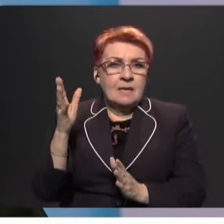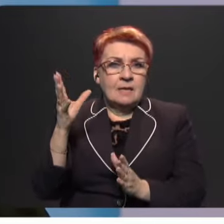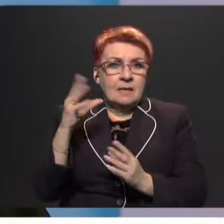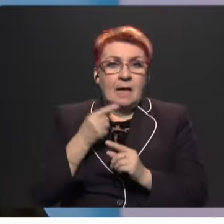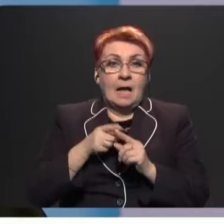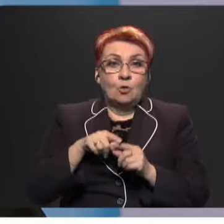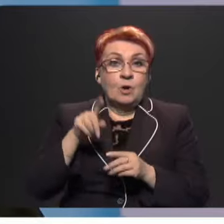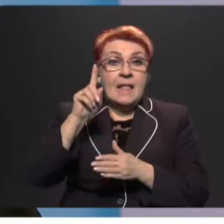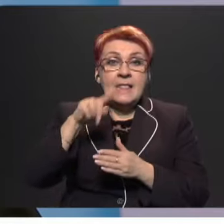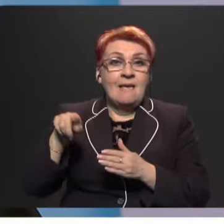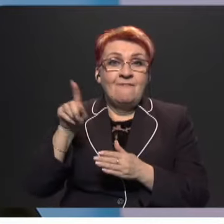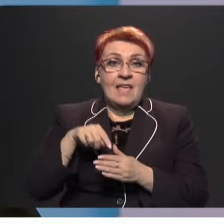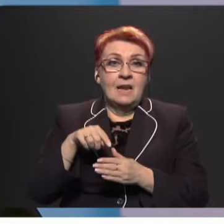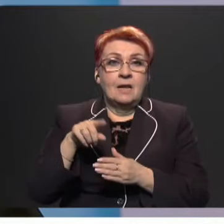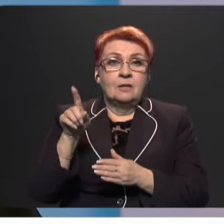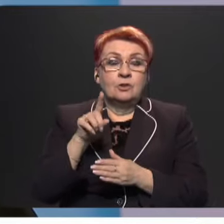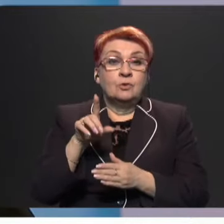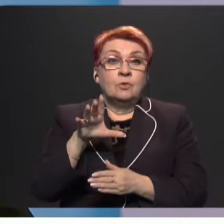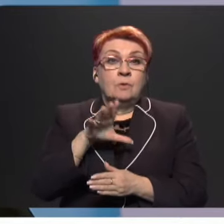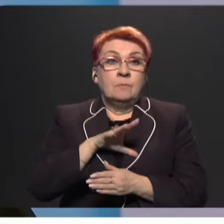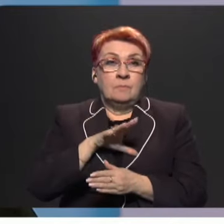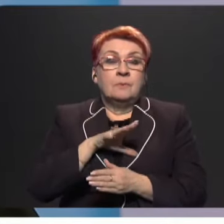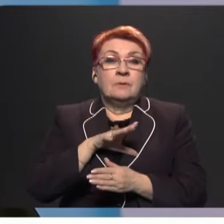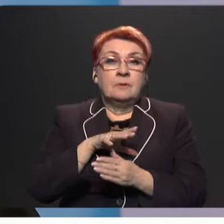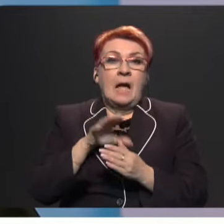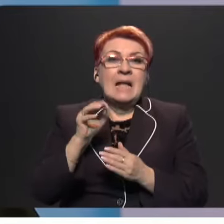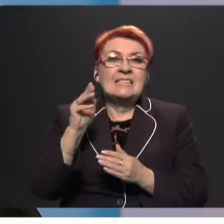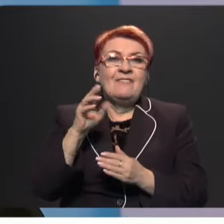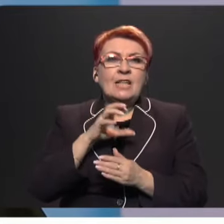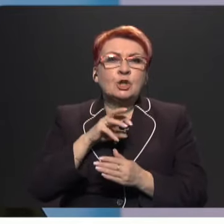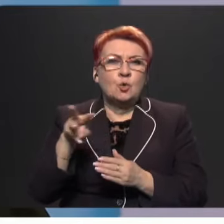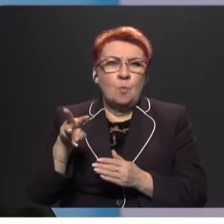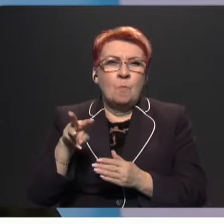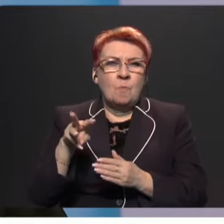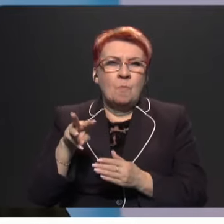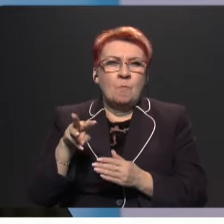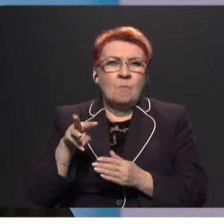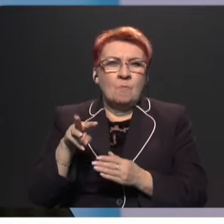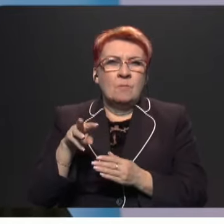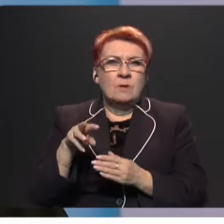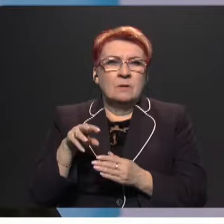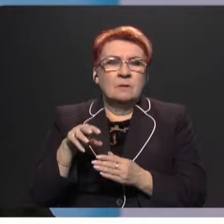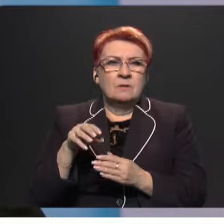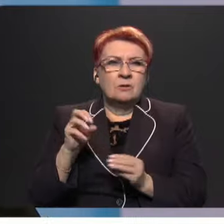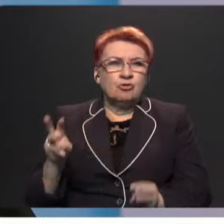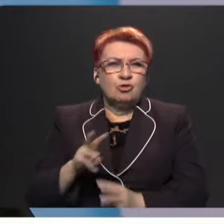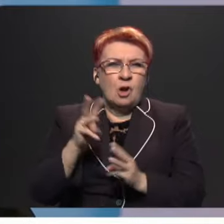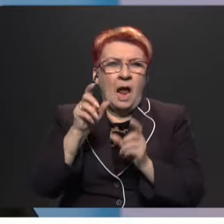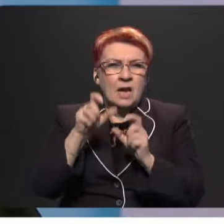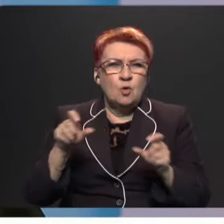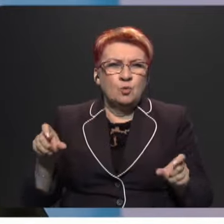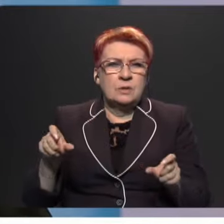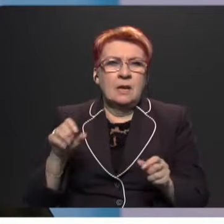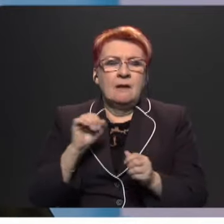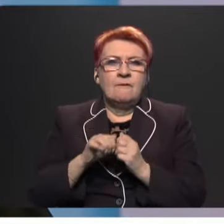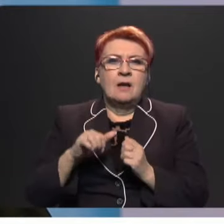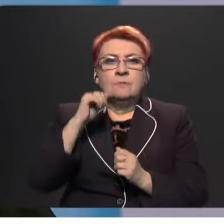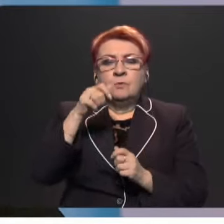не верили, что то, что творилось в Освенциме, в других концлагерях, было по-настоящему. В каждом городе